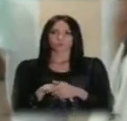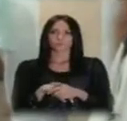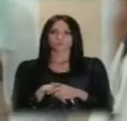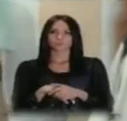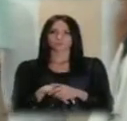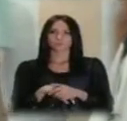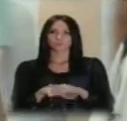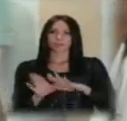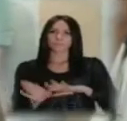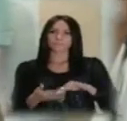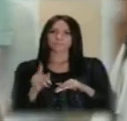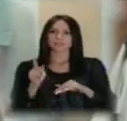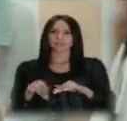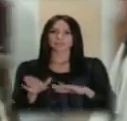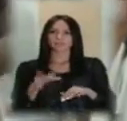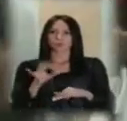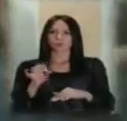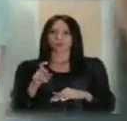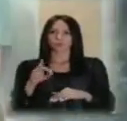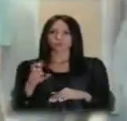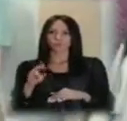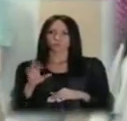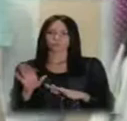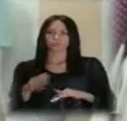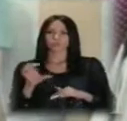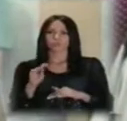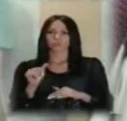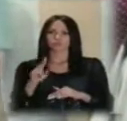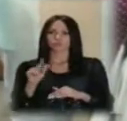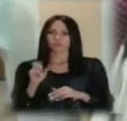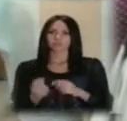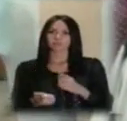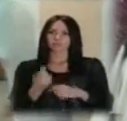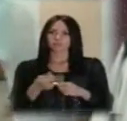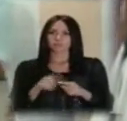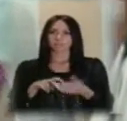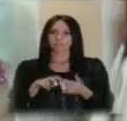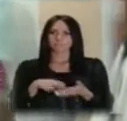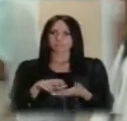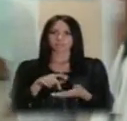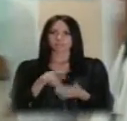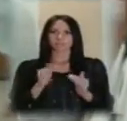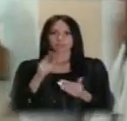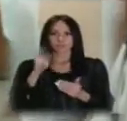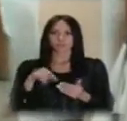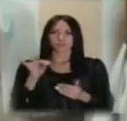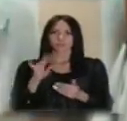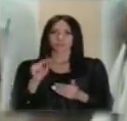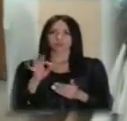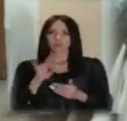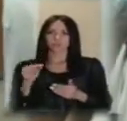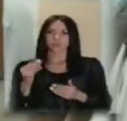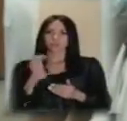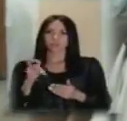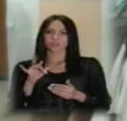після навіть Роздобудько, після Сергія Жадана, з'явилися такі письменники, яких ми менше знають, Ірина Катерош, Сергій Гридін. І ми